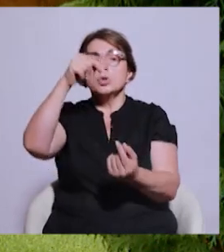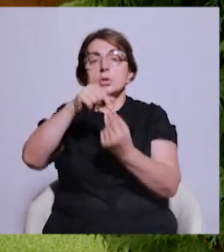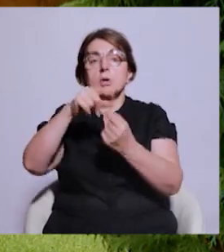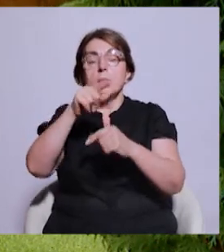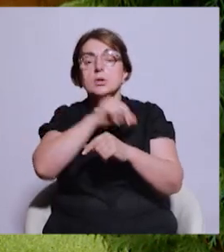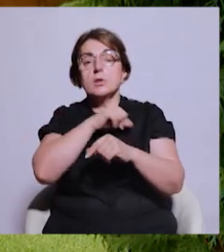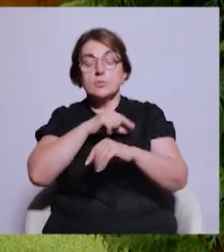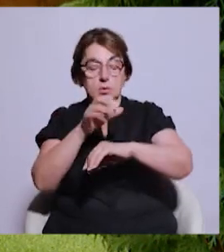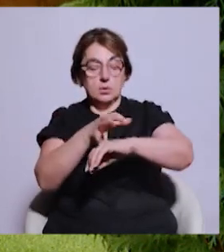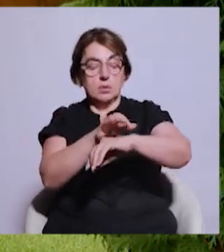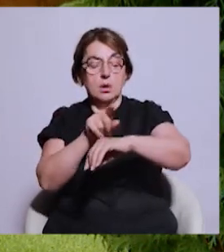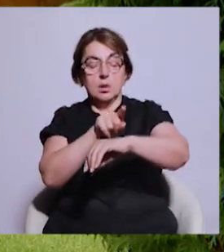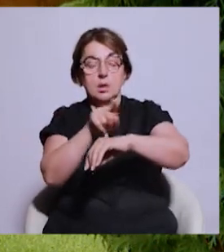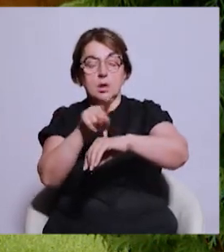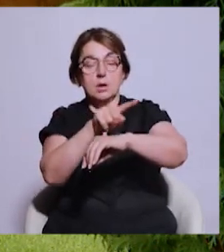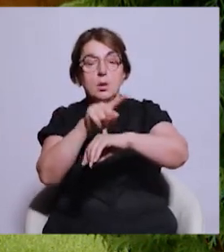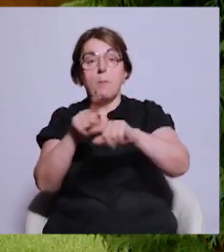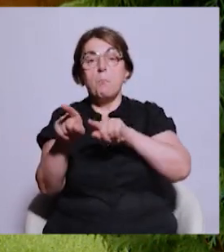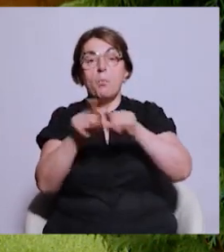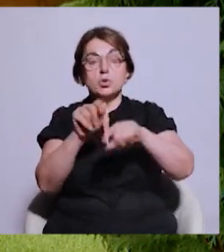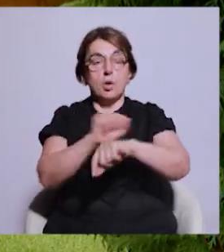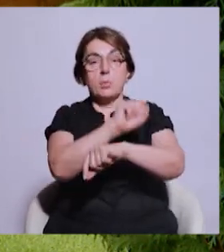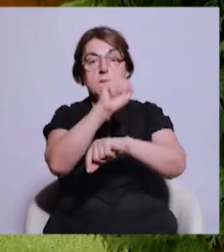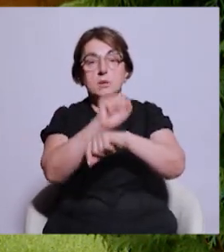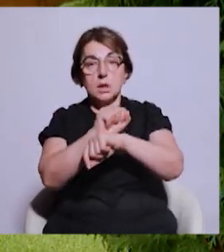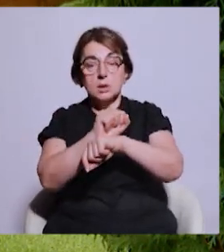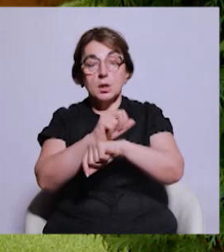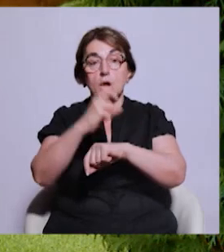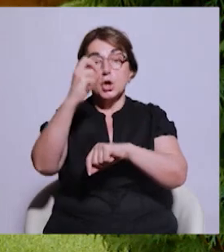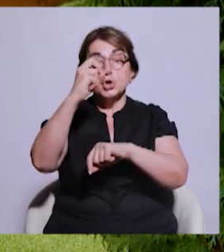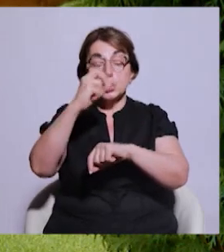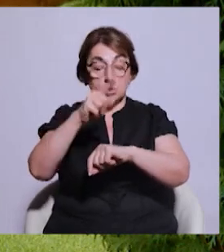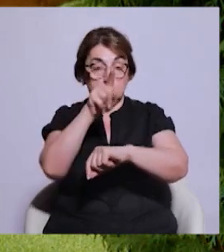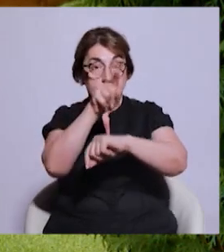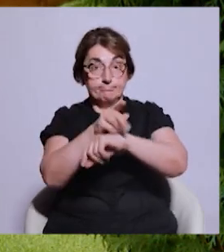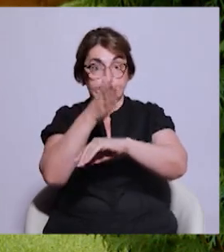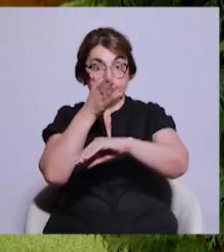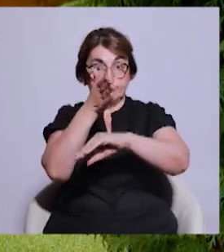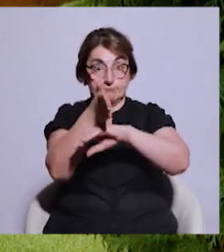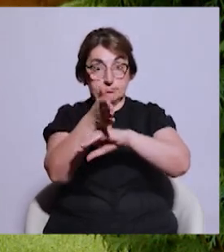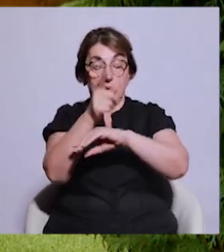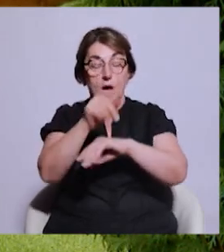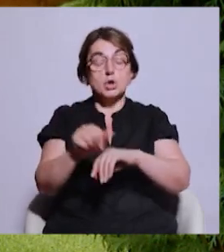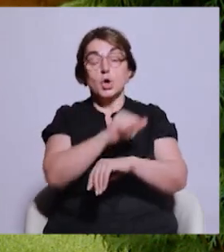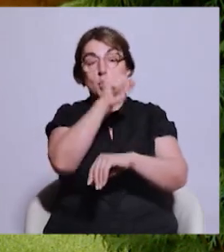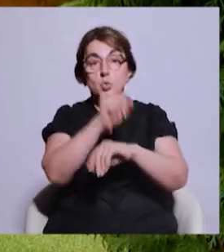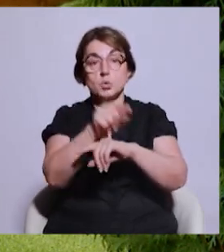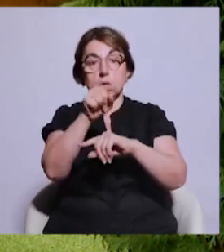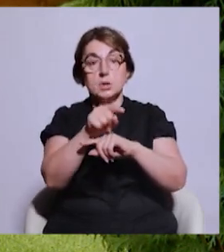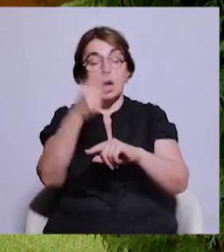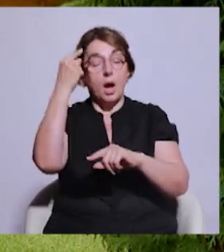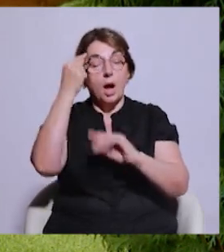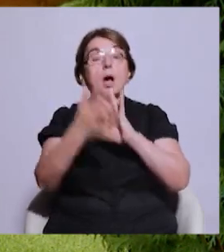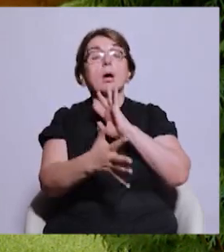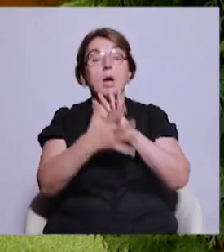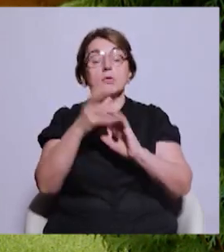შესაბამისად, სადაც ეს არის გააჩერებს მოძრაობას და ჩრდილოეთის აღმნიშვნელთან გაჩერდება, მას გაუსწორდება. ჩვენც იგვაჩერებთ